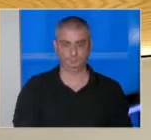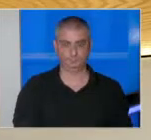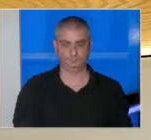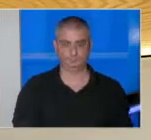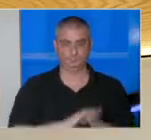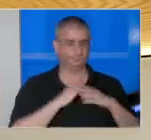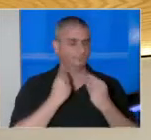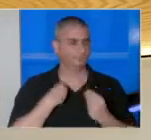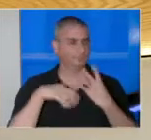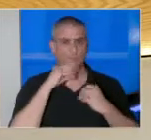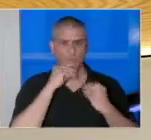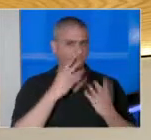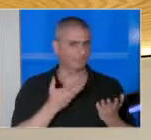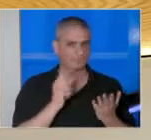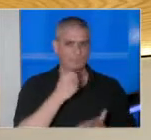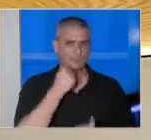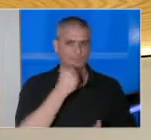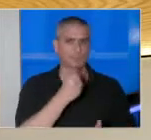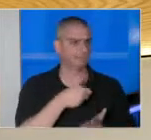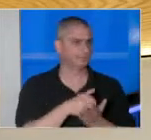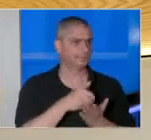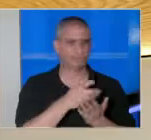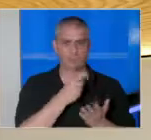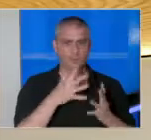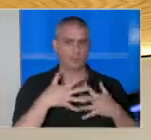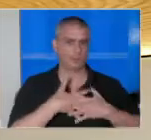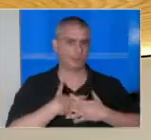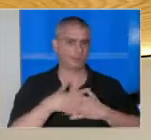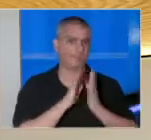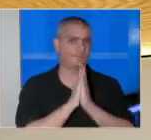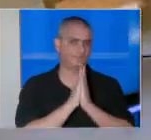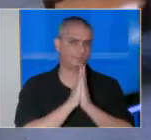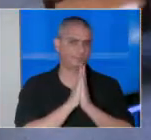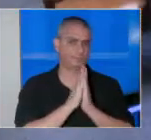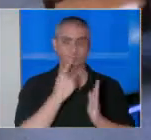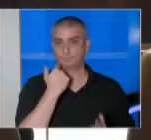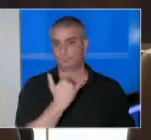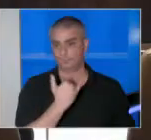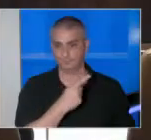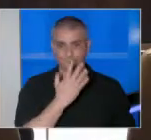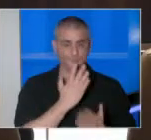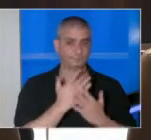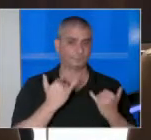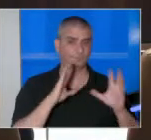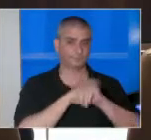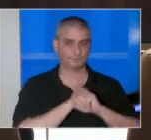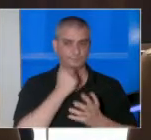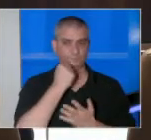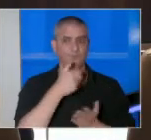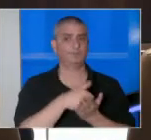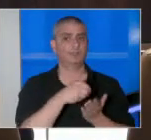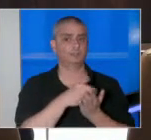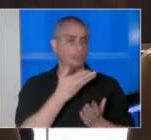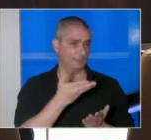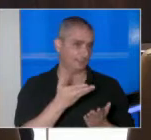ערב טוב, אז בואו נדבר על התקציב ההמשכי. בקואליציה למעשה מבקשים להעביר היום, כבר הערב, את התקציב